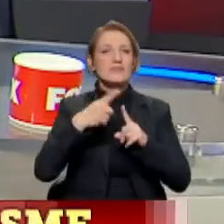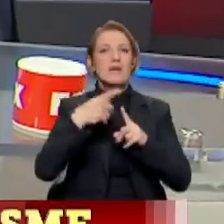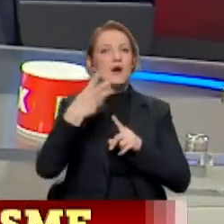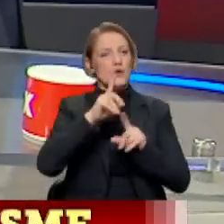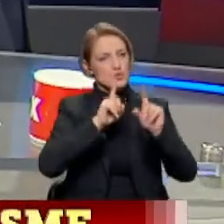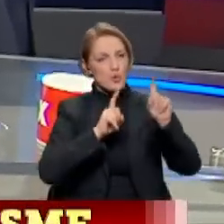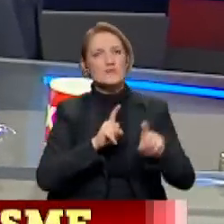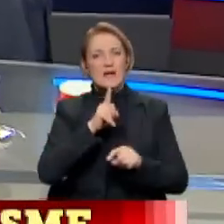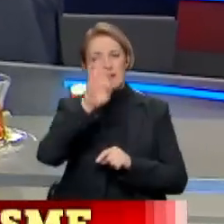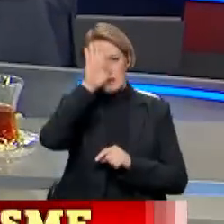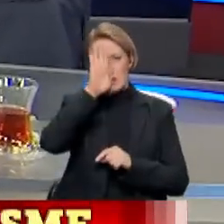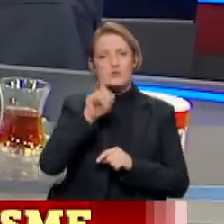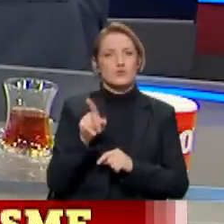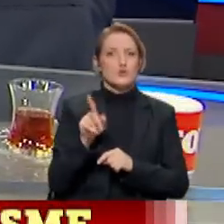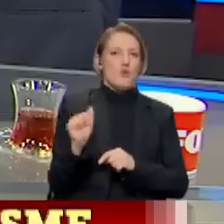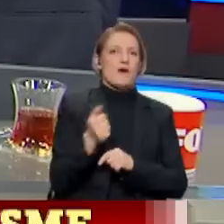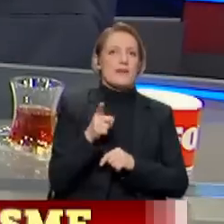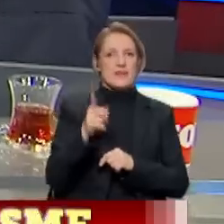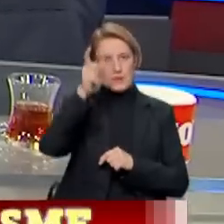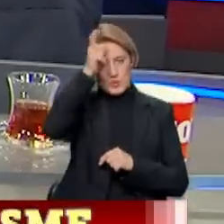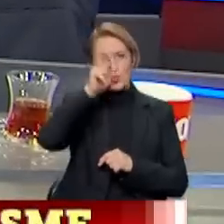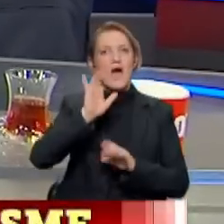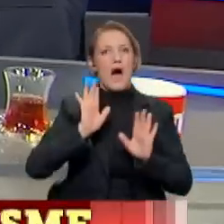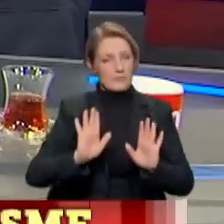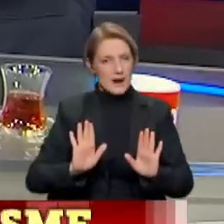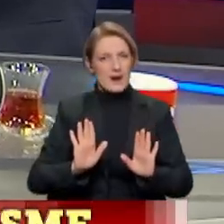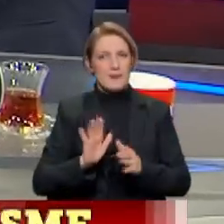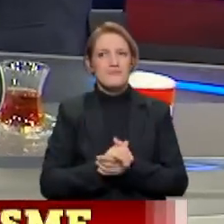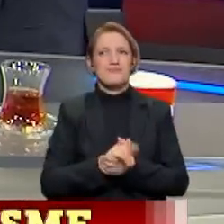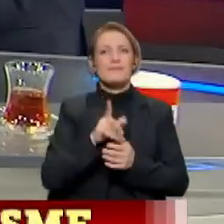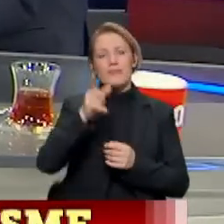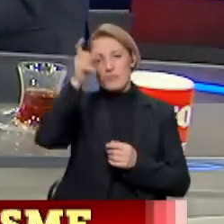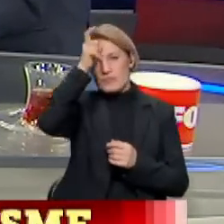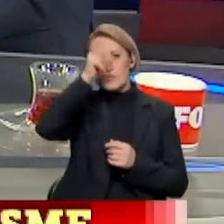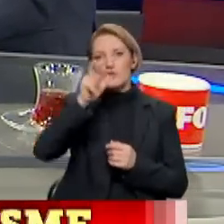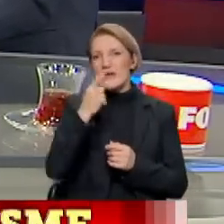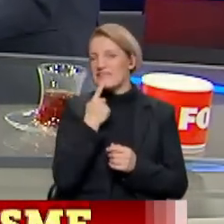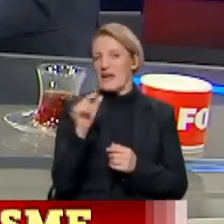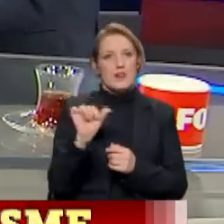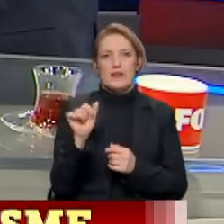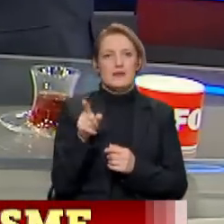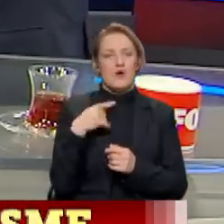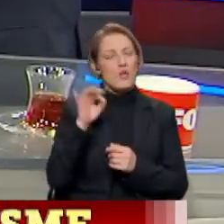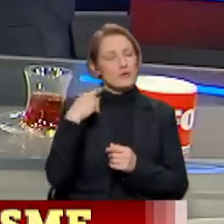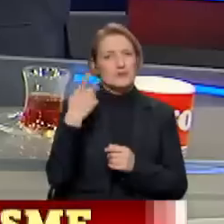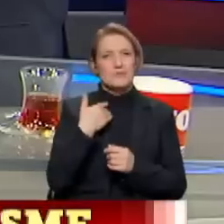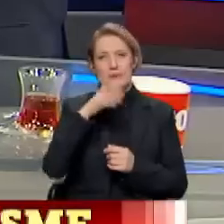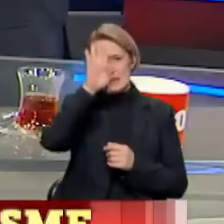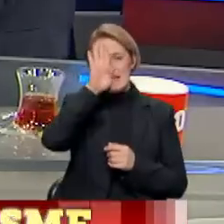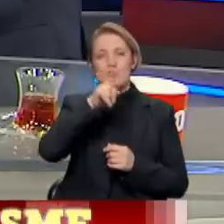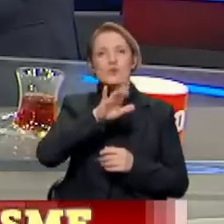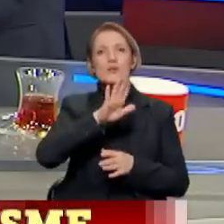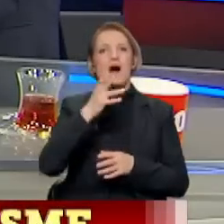Erdoğan'a, İstanbul şüphesiz kıymetli ama Türkiye tabii, o direkt Türkiye diyemez diye düşünüyorum. Yani İstanbul'un her